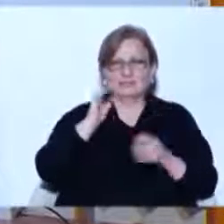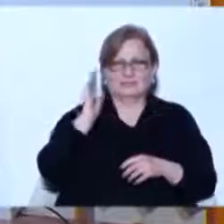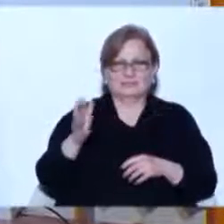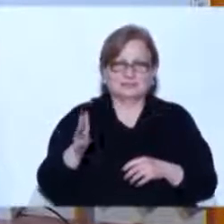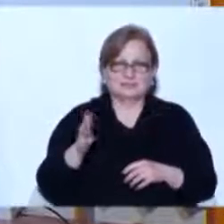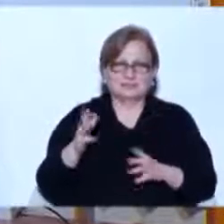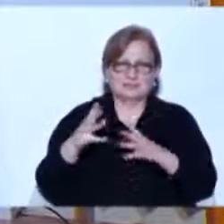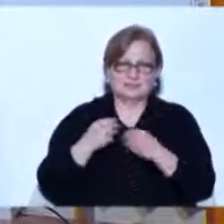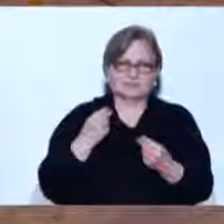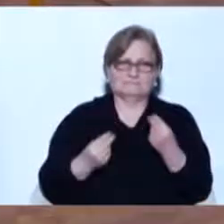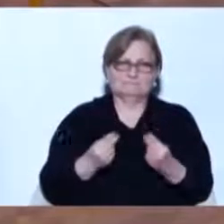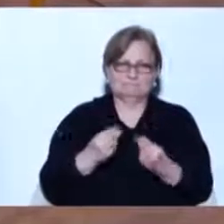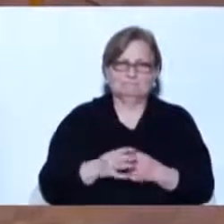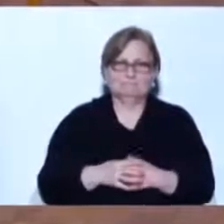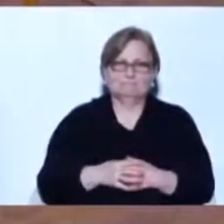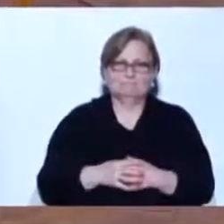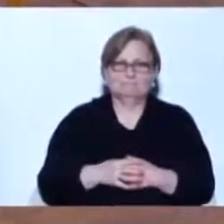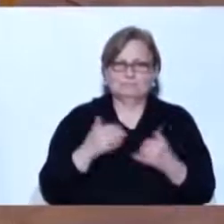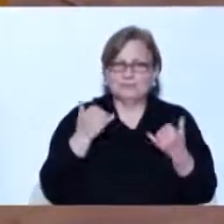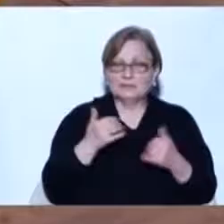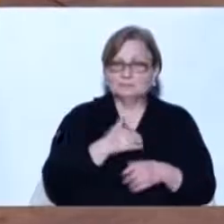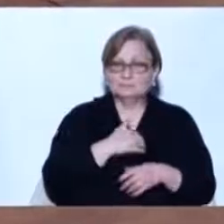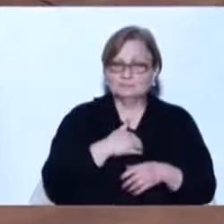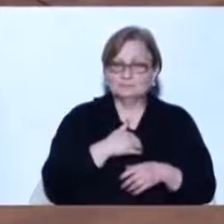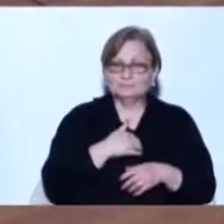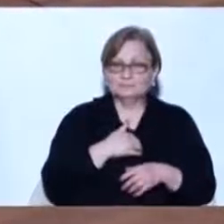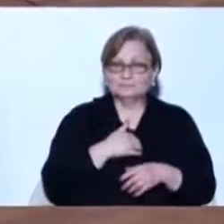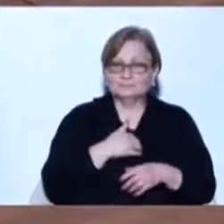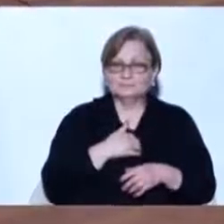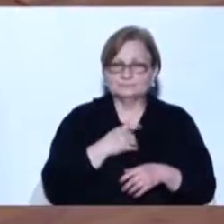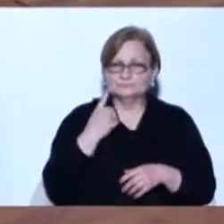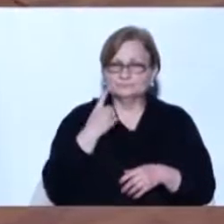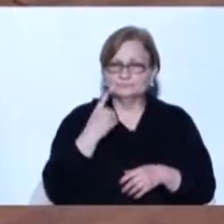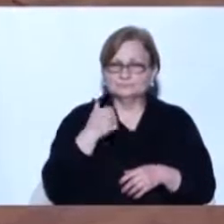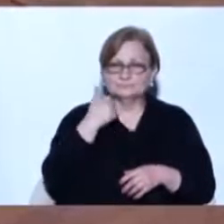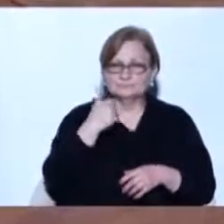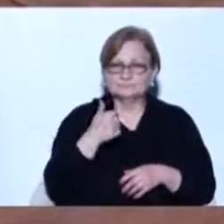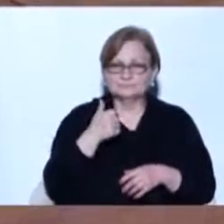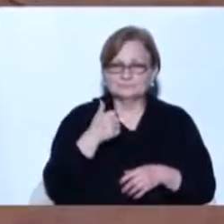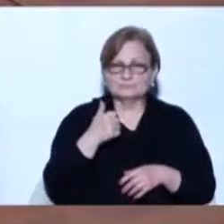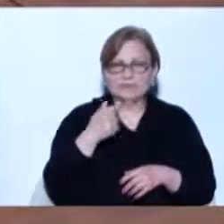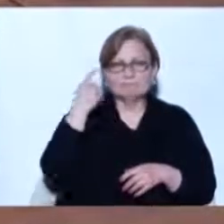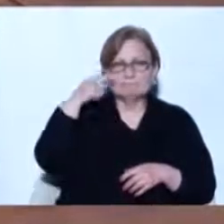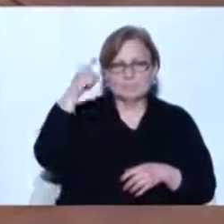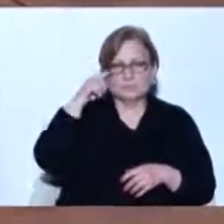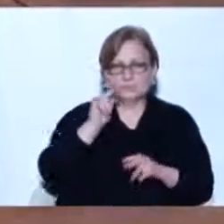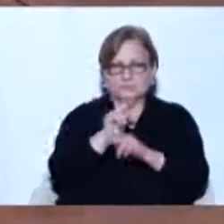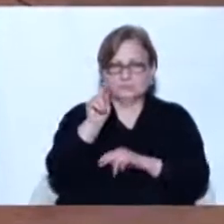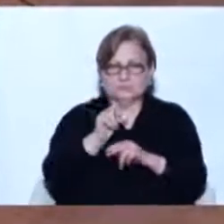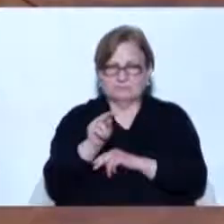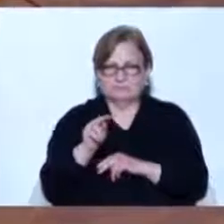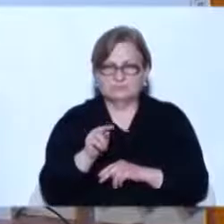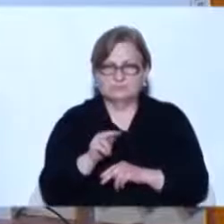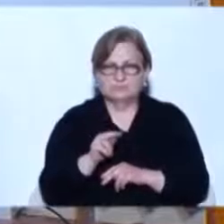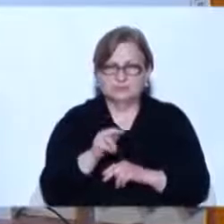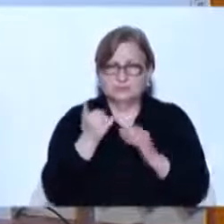ჩვენი ყოველდღიურობა. ახლა კი მინდა ერთი ძალიან კარგი მეთოდი გასწავლო.